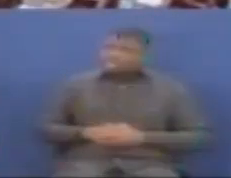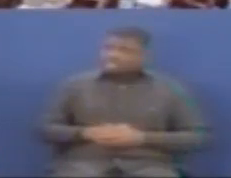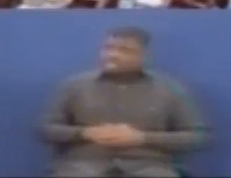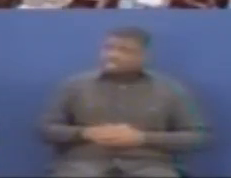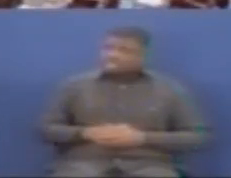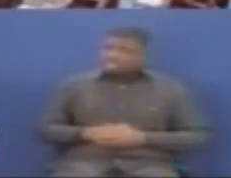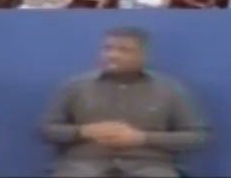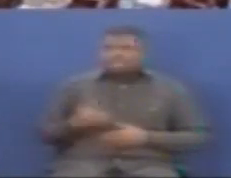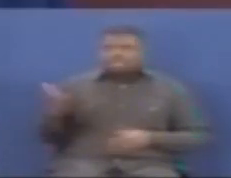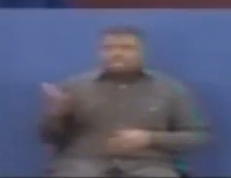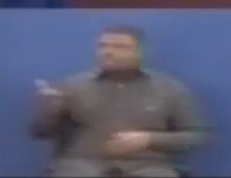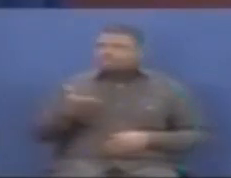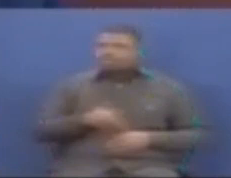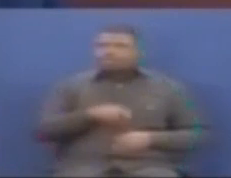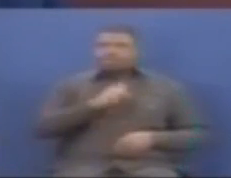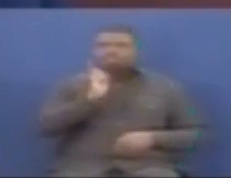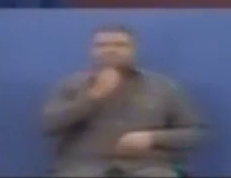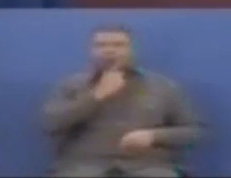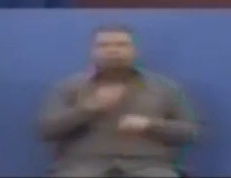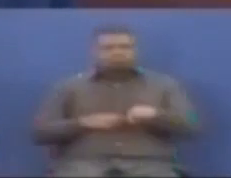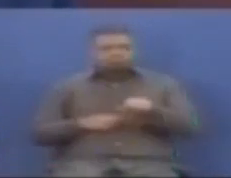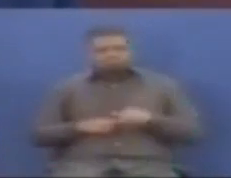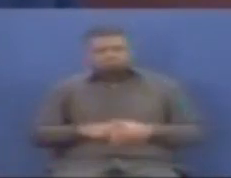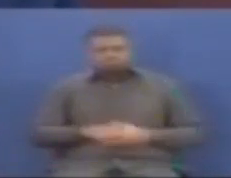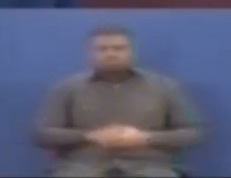Mheshimiwa Naibu Waziri wa Maji, majibu.